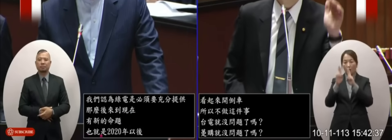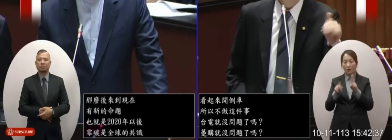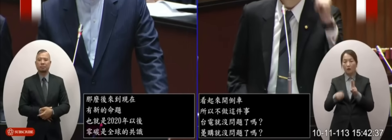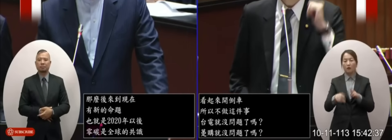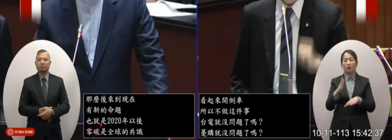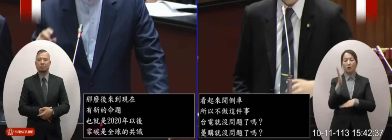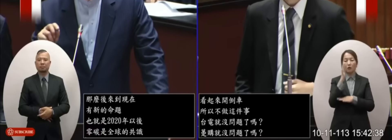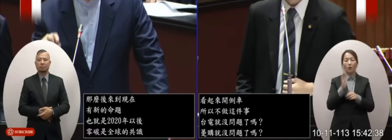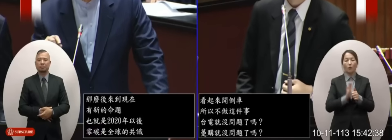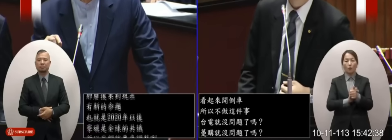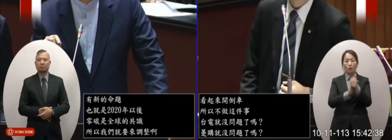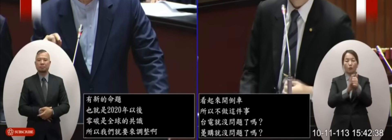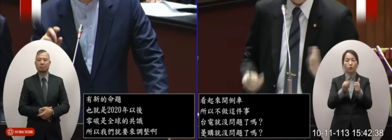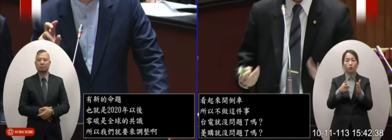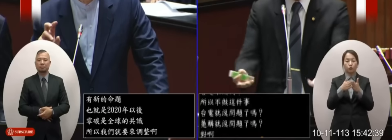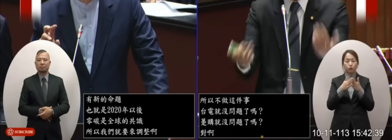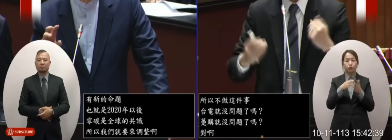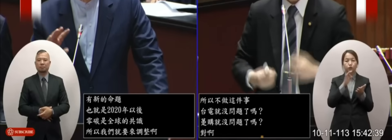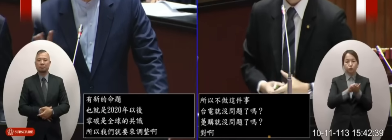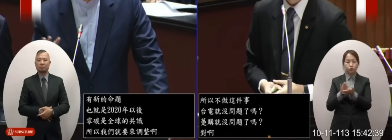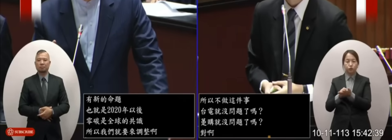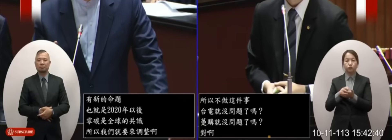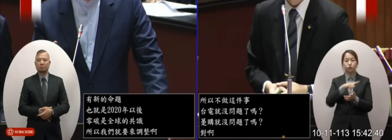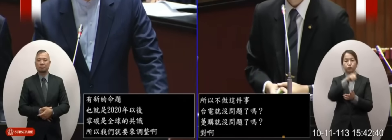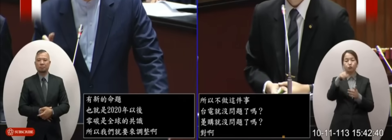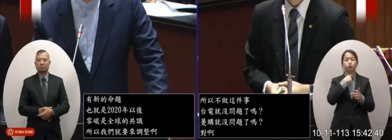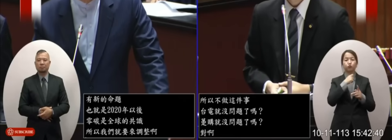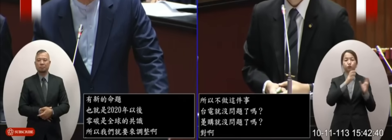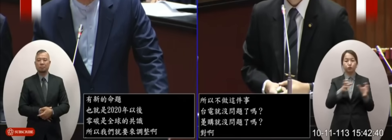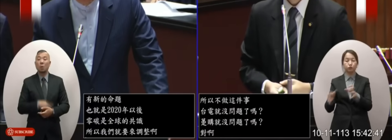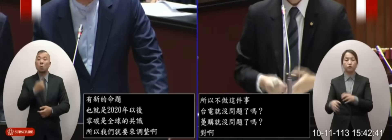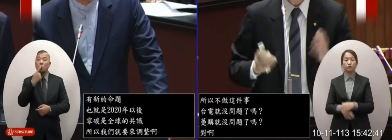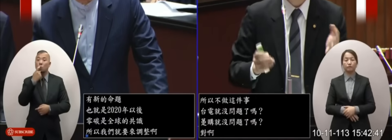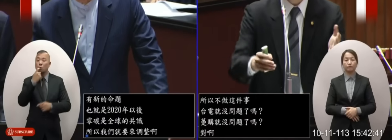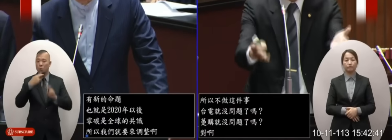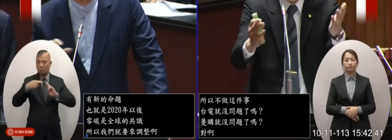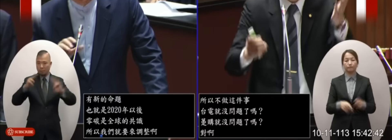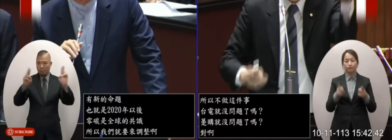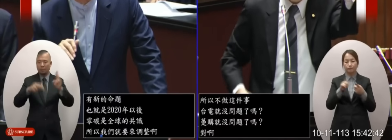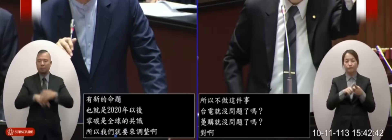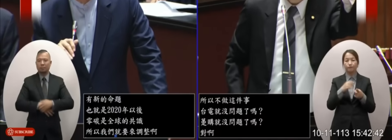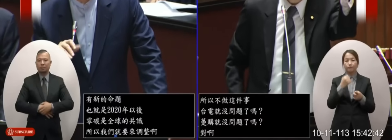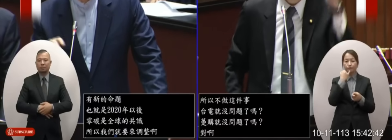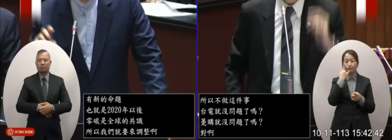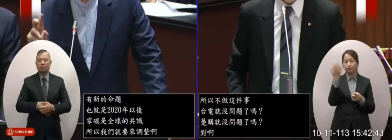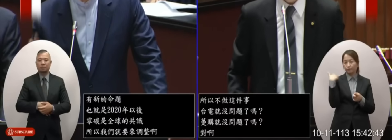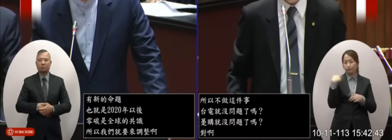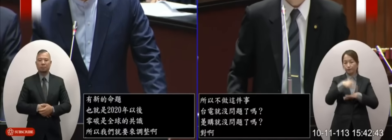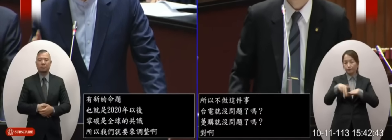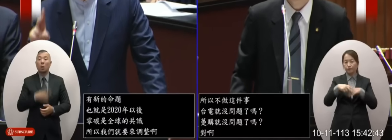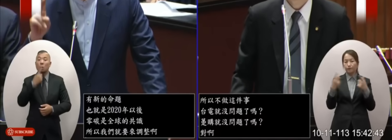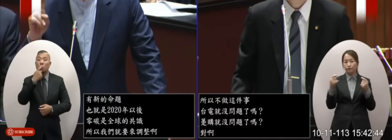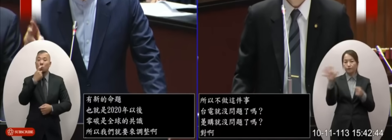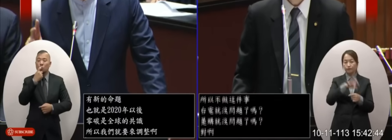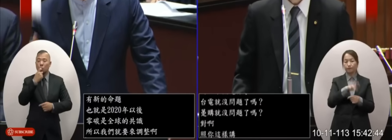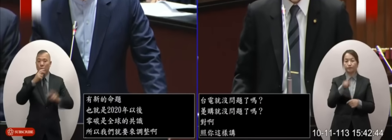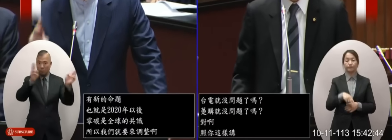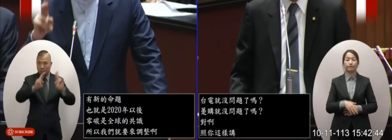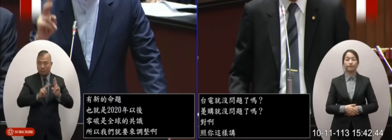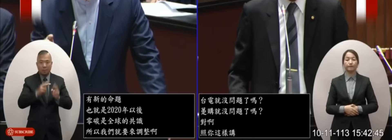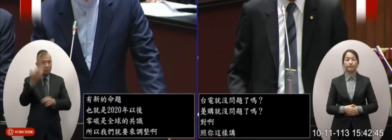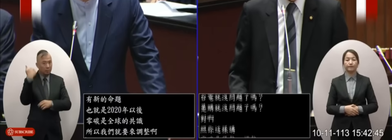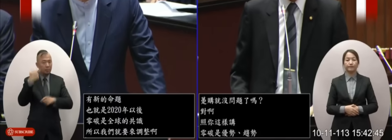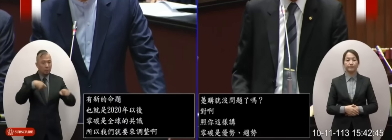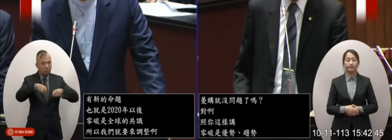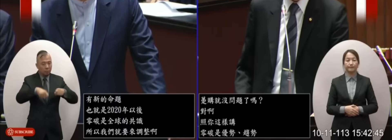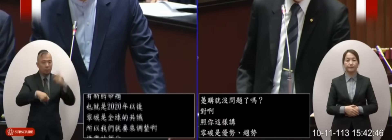展，政府的扶助的比例要越来越低，因为大家都抢着做，对不对？ 绿电的部分， 那应该可以照当初的规划进行、啊。 绿电当初的规划，我们